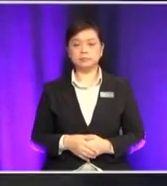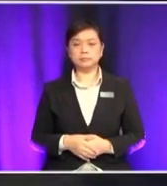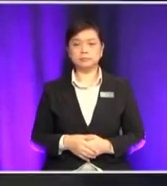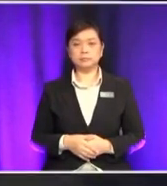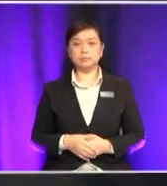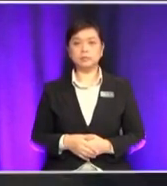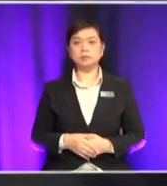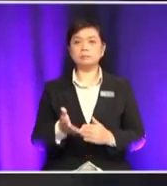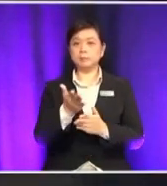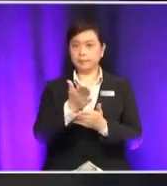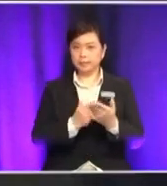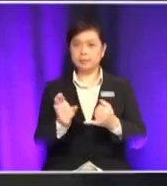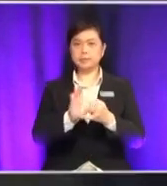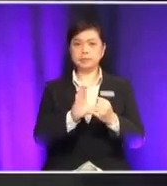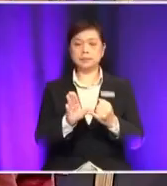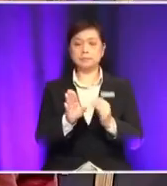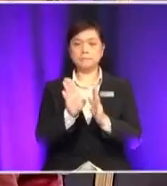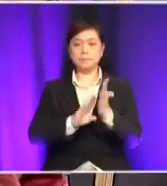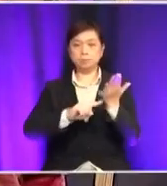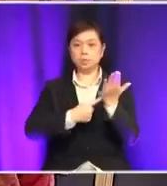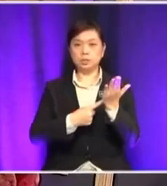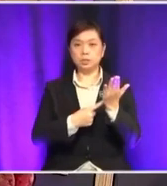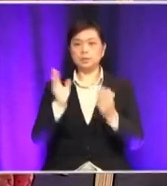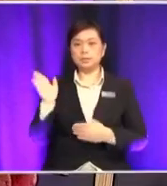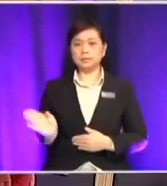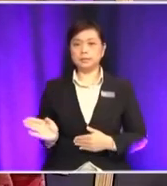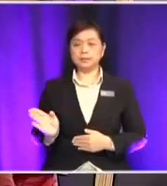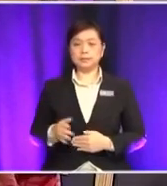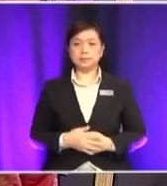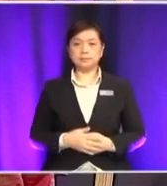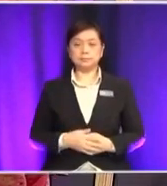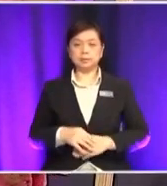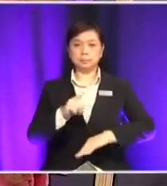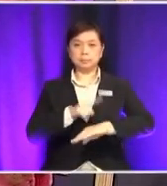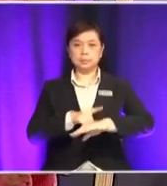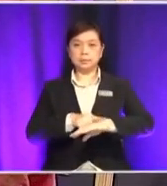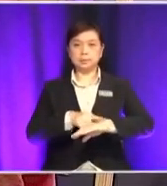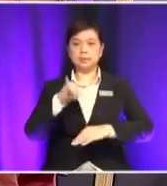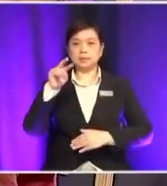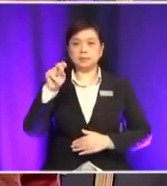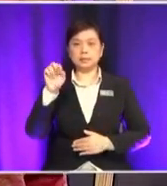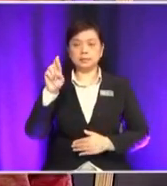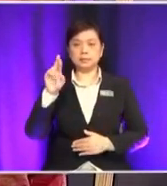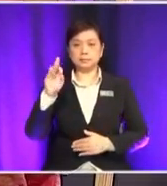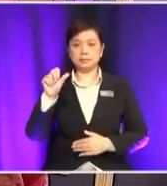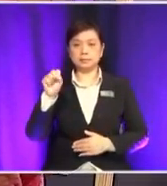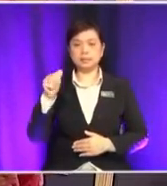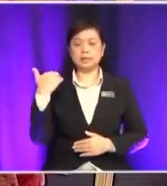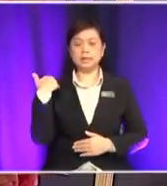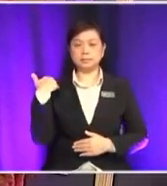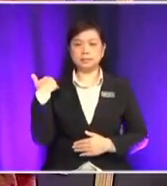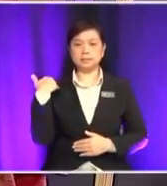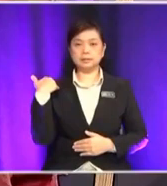fasa ini Oke kemudian tapi kalau semasa interfase kita ada fase Estate tapi dalam